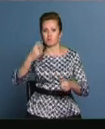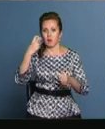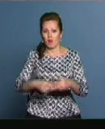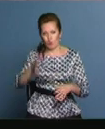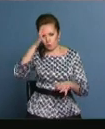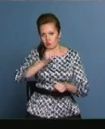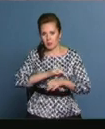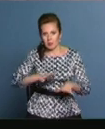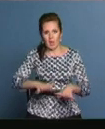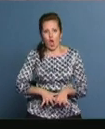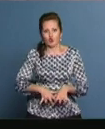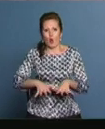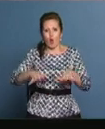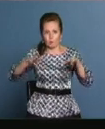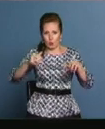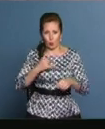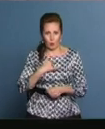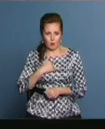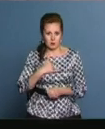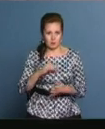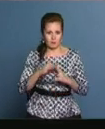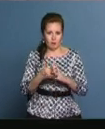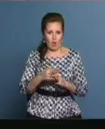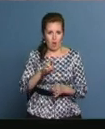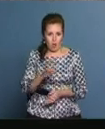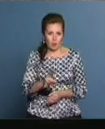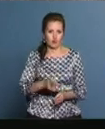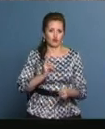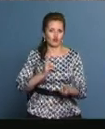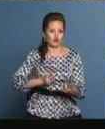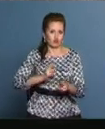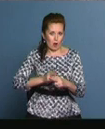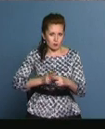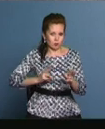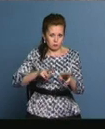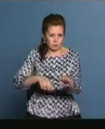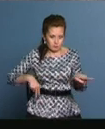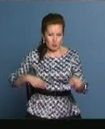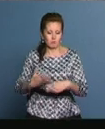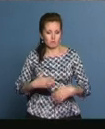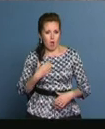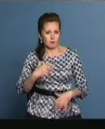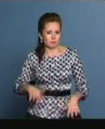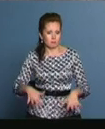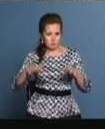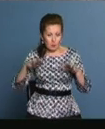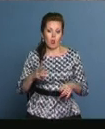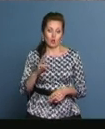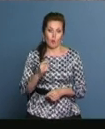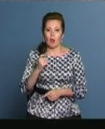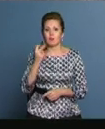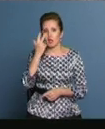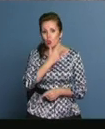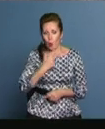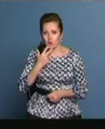соответственно, затопит у нас Яр-пост, железную дорогу. Водоем располагался как раз на этом месте. Однако за 3 года ложе